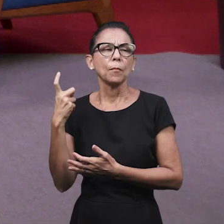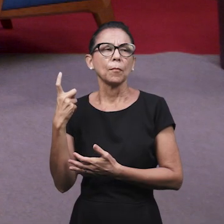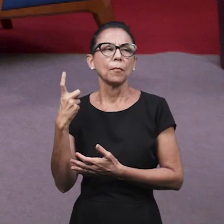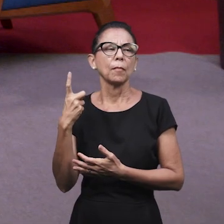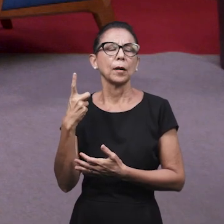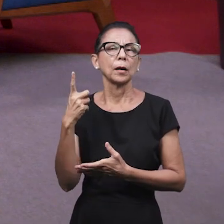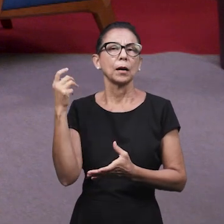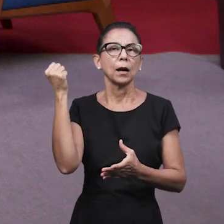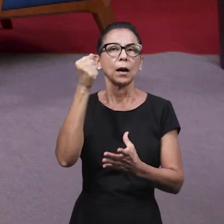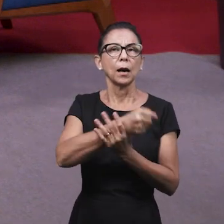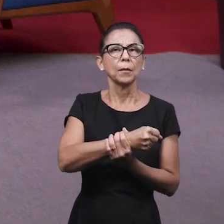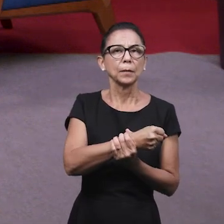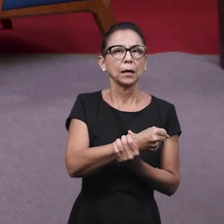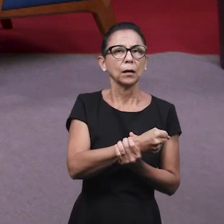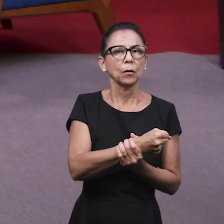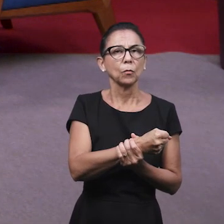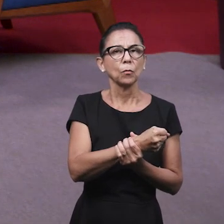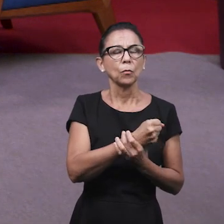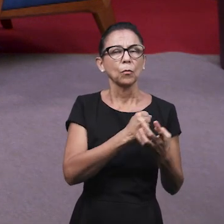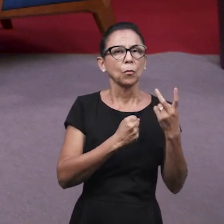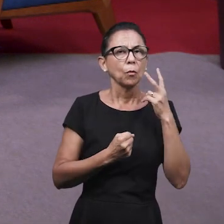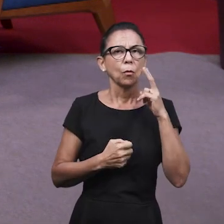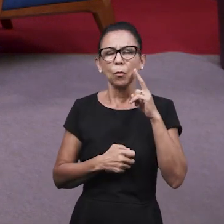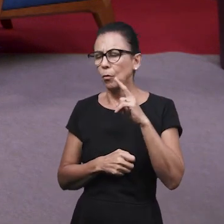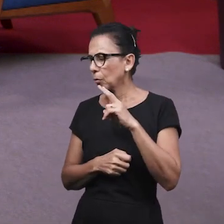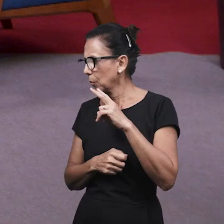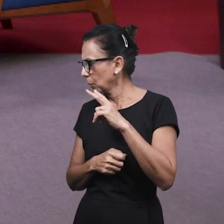a pris,